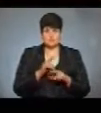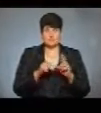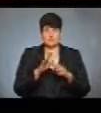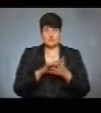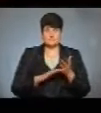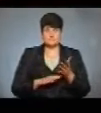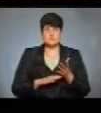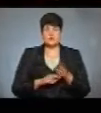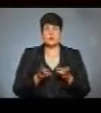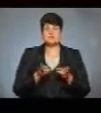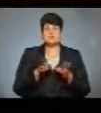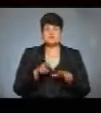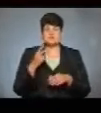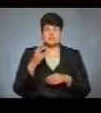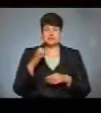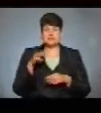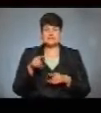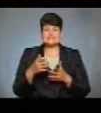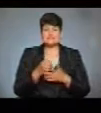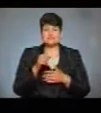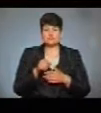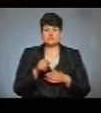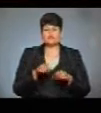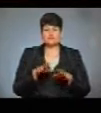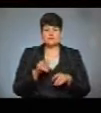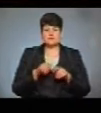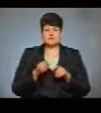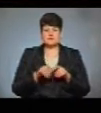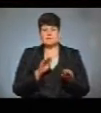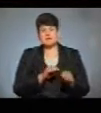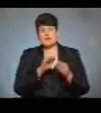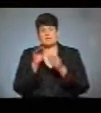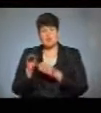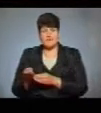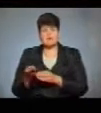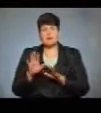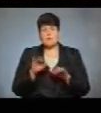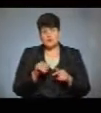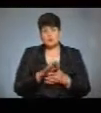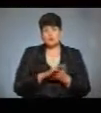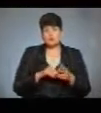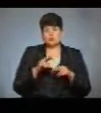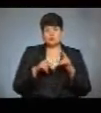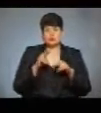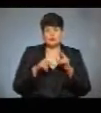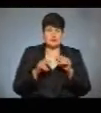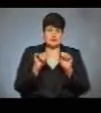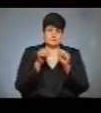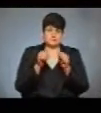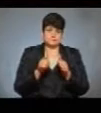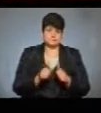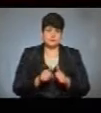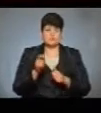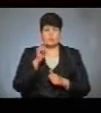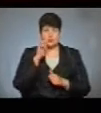Останки 20-го століття, які знайшли на території будівництва, вирішили дослідити і перепоховати. Після цього продовжити будувати меморіал Української Галицької